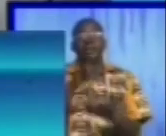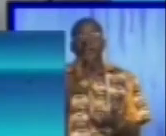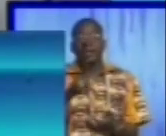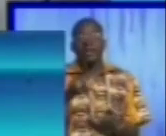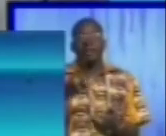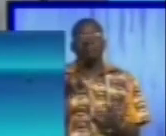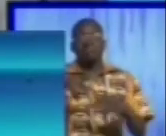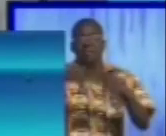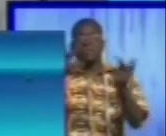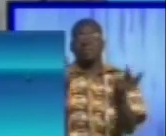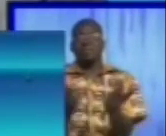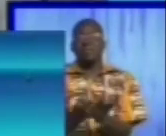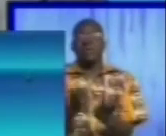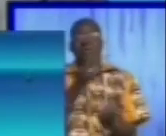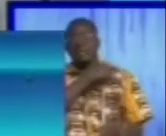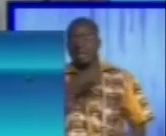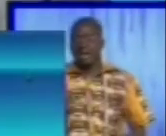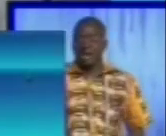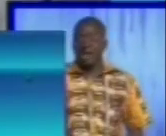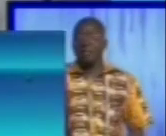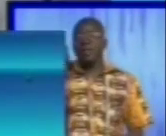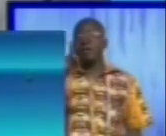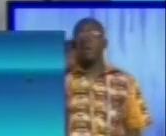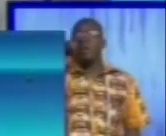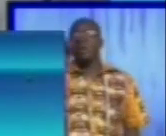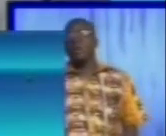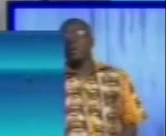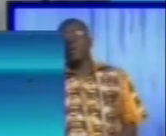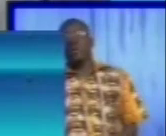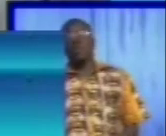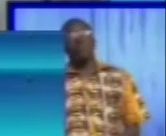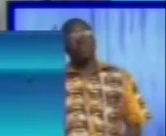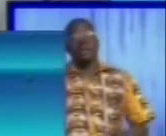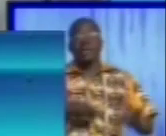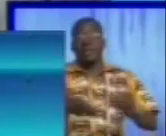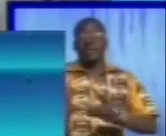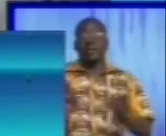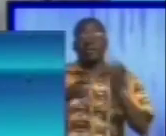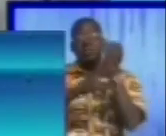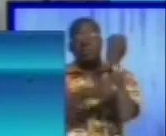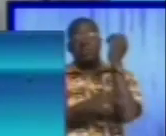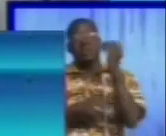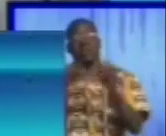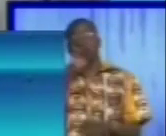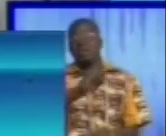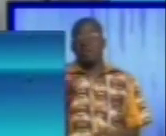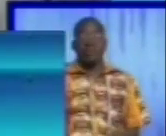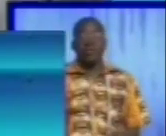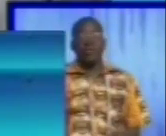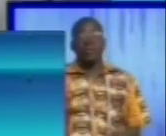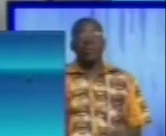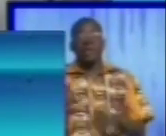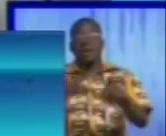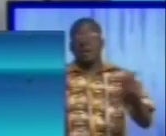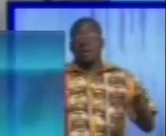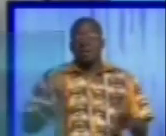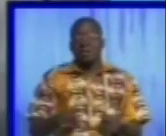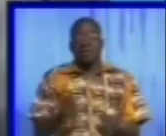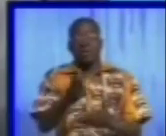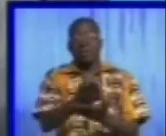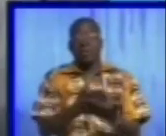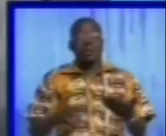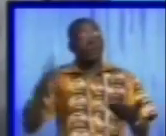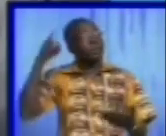Nabakom, c'est-à-dire à la place de la gare, devant la direction régionale de Ouagadougou de la CNSS. Elle aura lieu à partir de